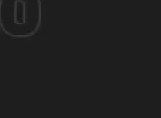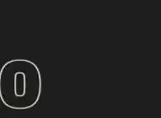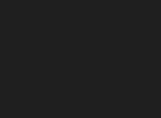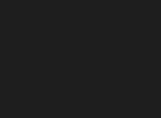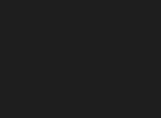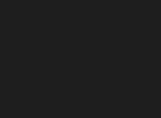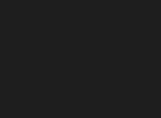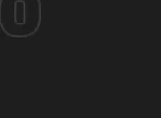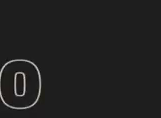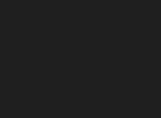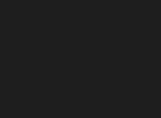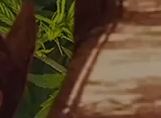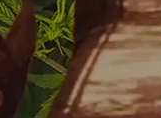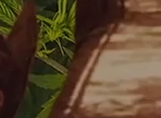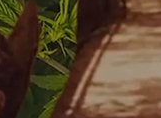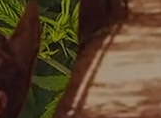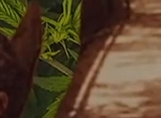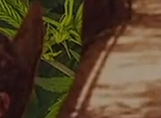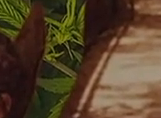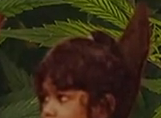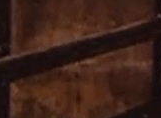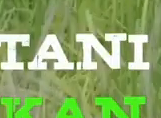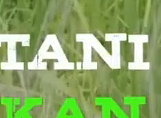Hai kalau